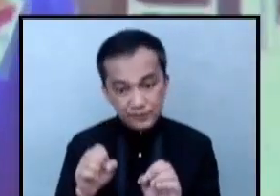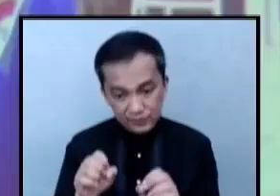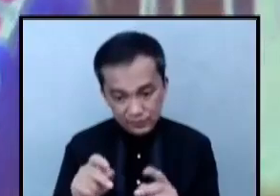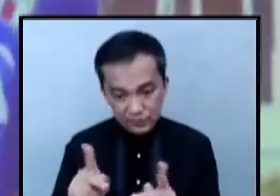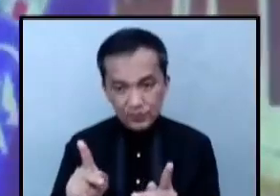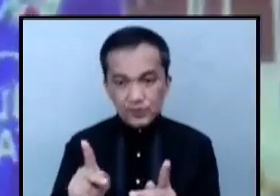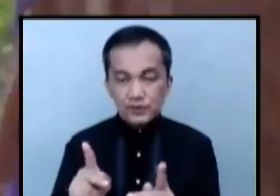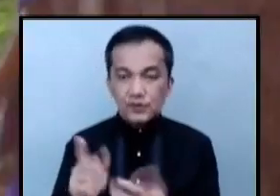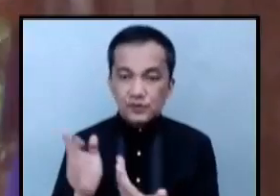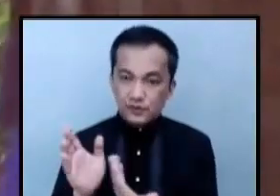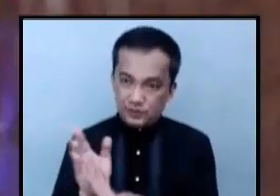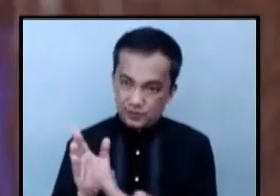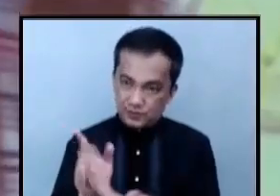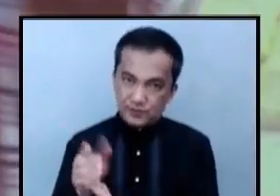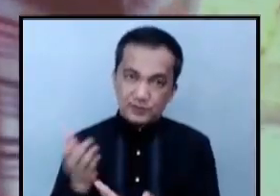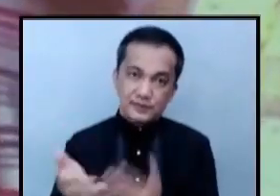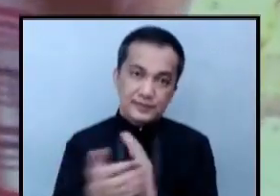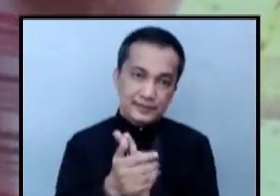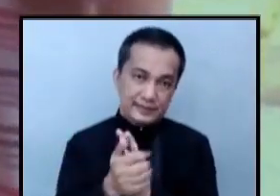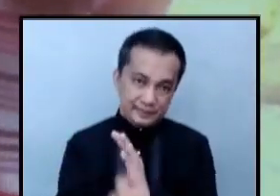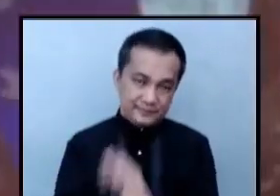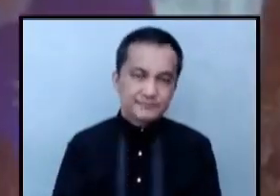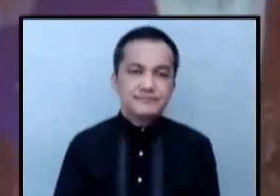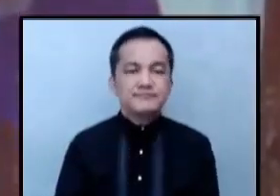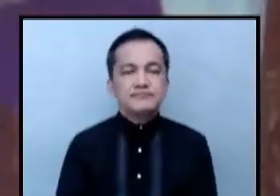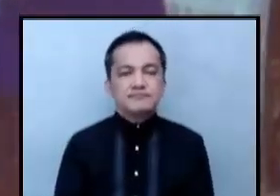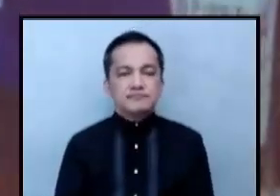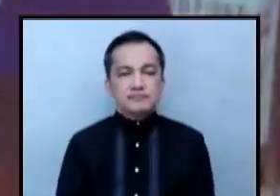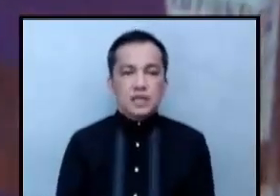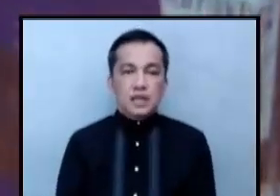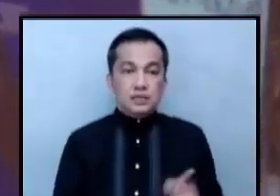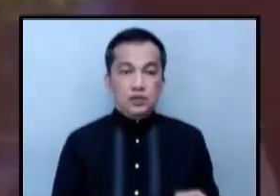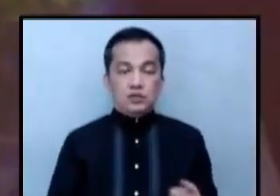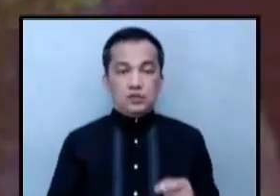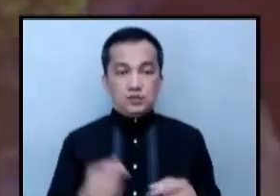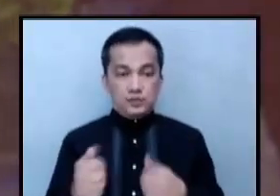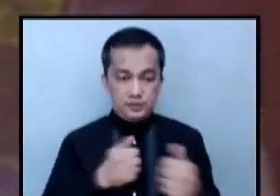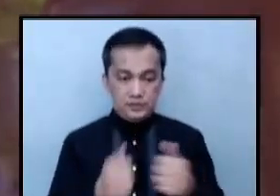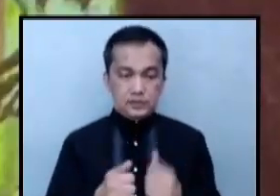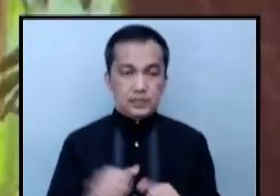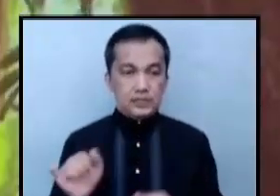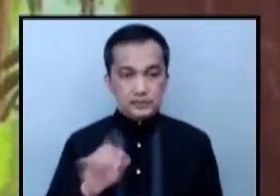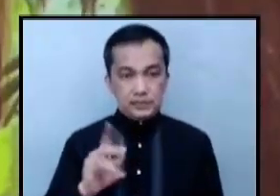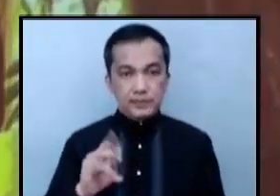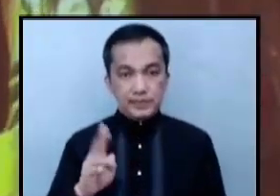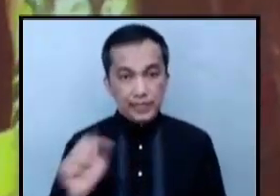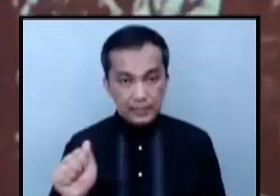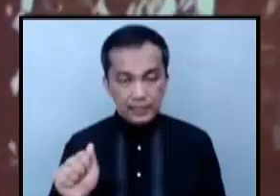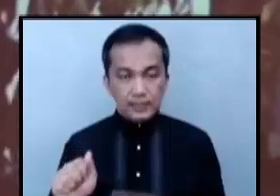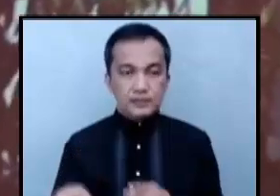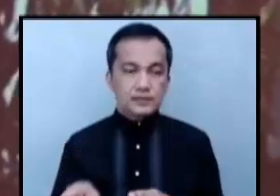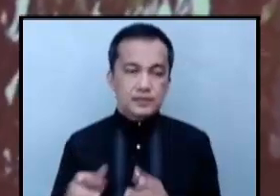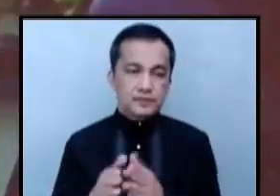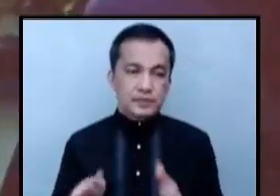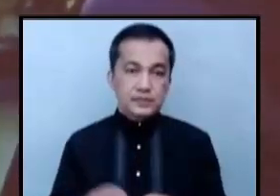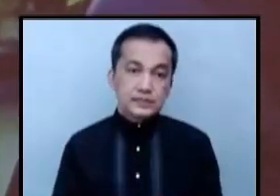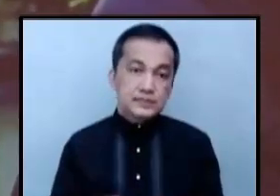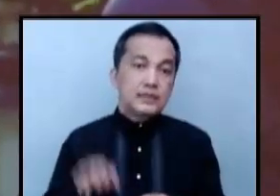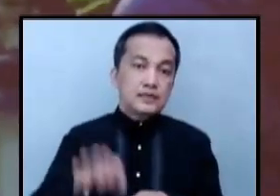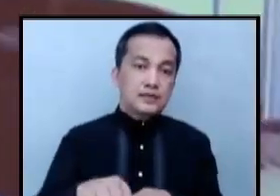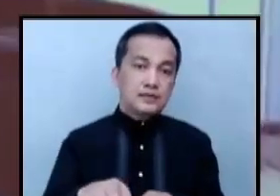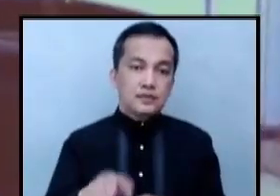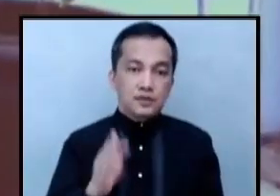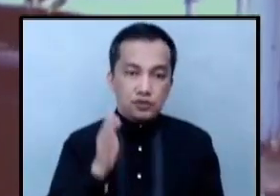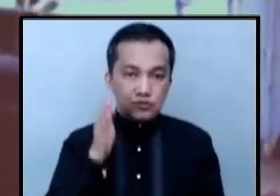showcase your talent. Ang ganitong mga kompetisyon, kagaya ng Sinibata, ay isang malaking hakbang patungo sa hinahangad